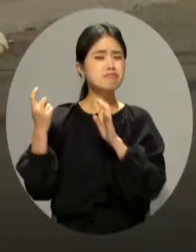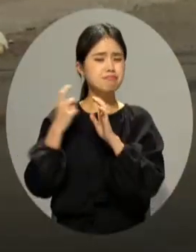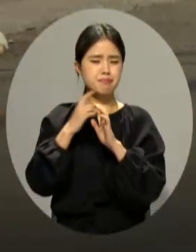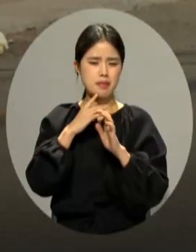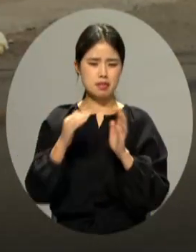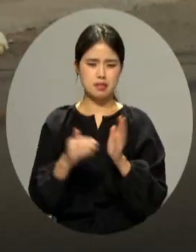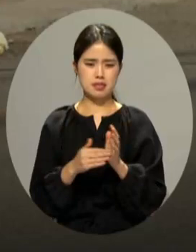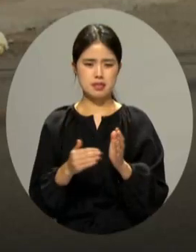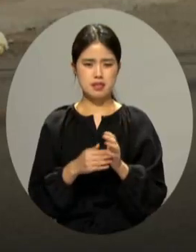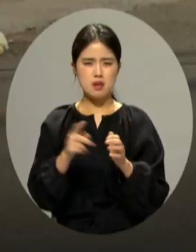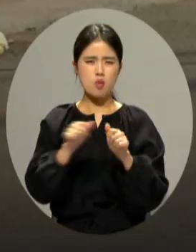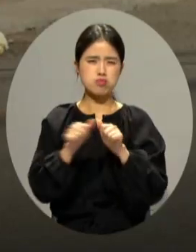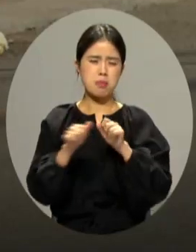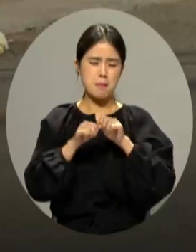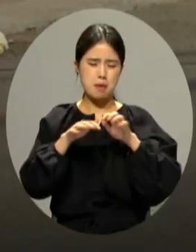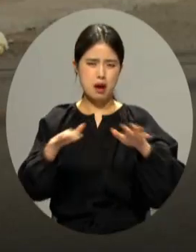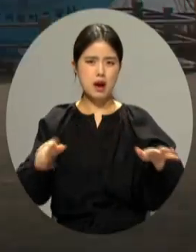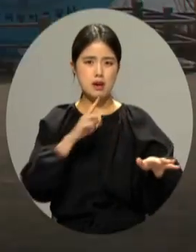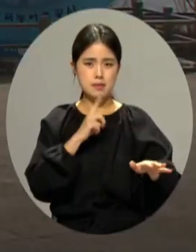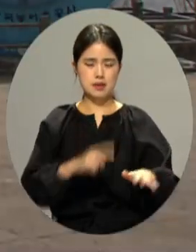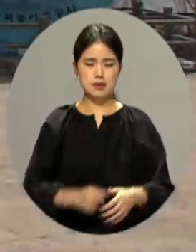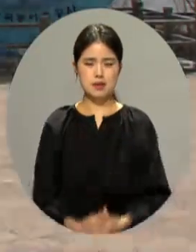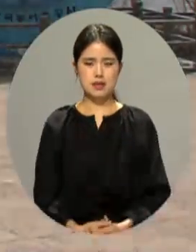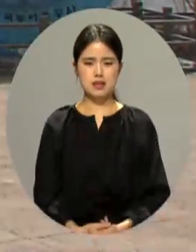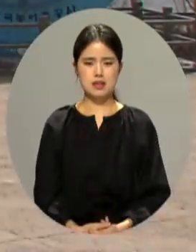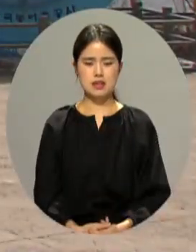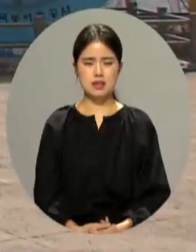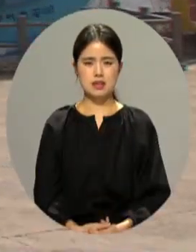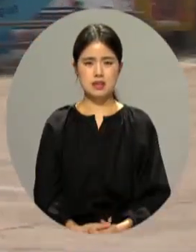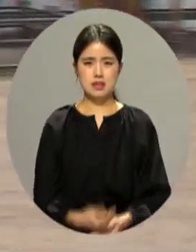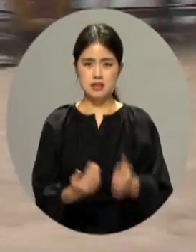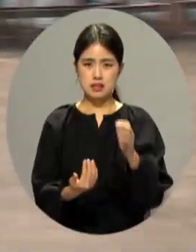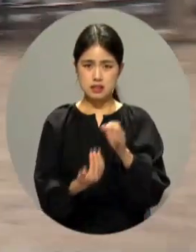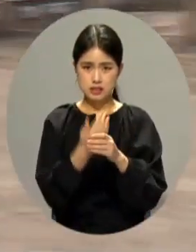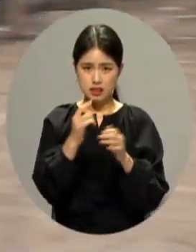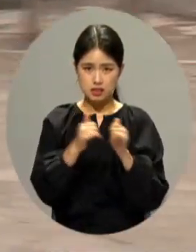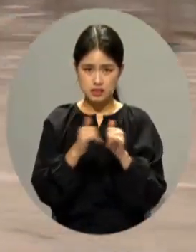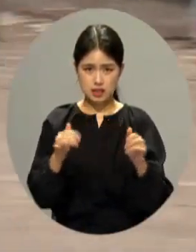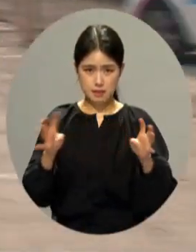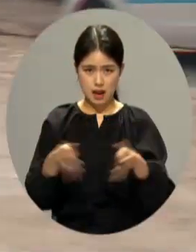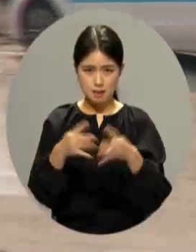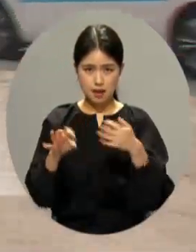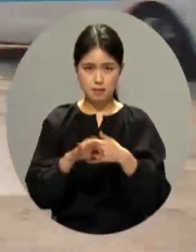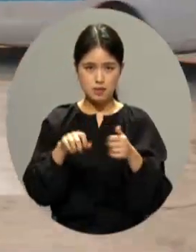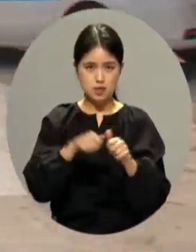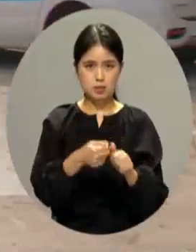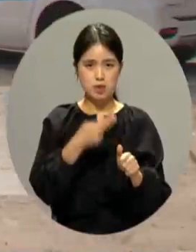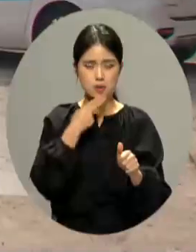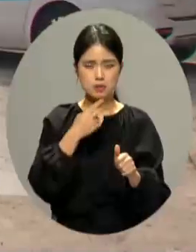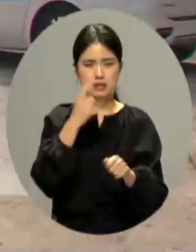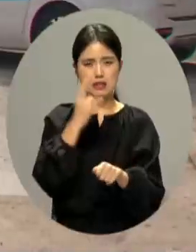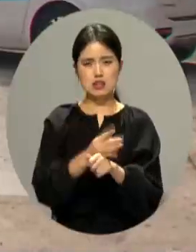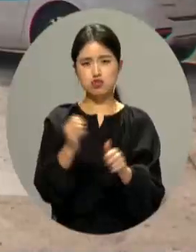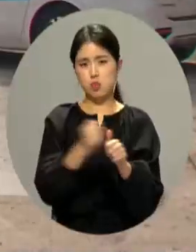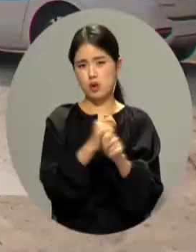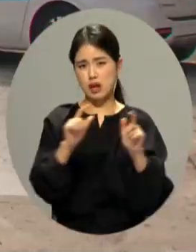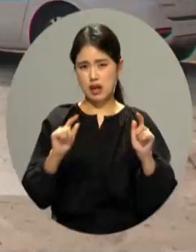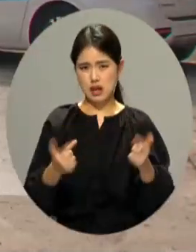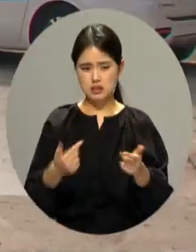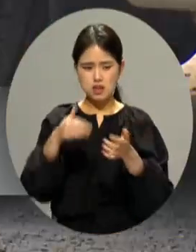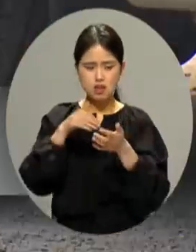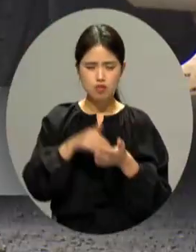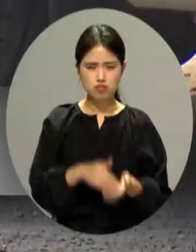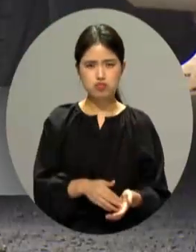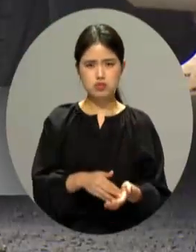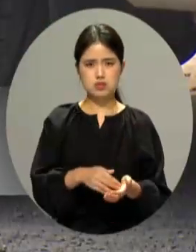말했어 사람들한테. 그러고 소문이 났다고. 사건 당사자가 합의하면 처벌하지 않는 단순 폭행이 아닌 중상을